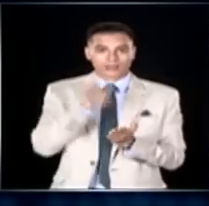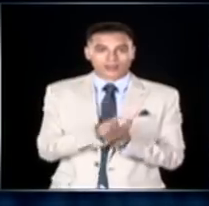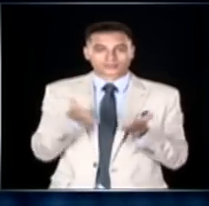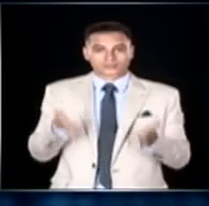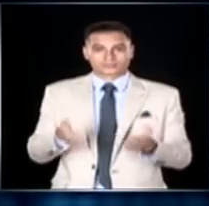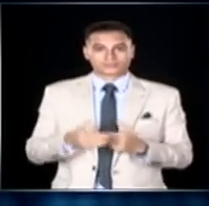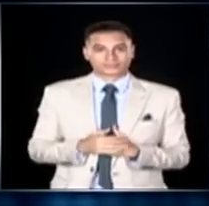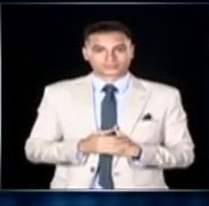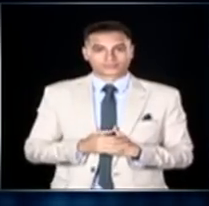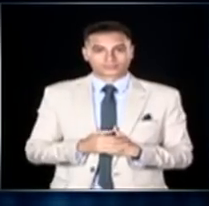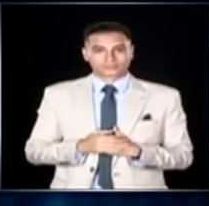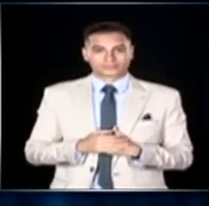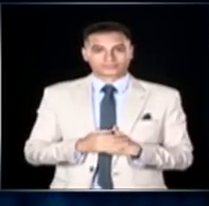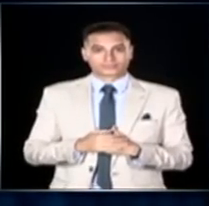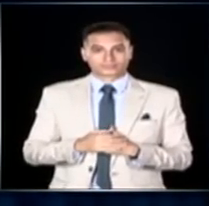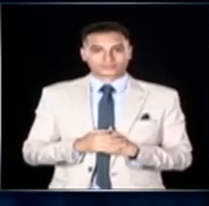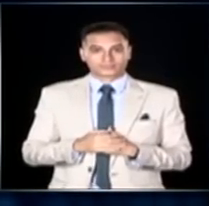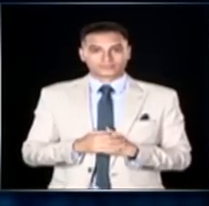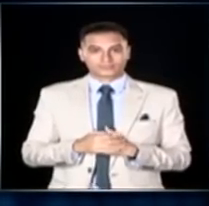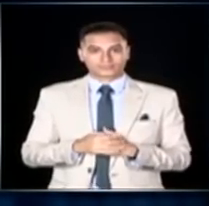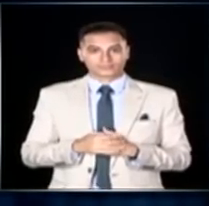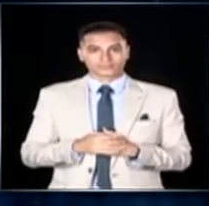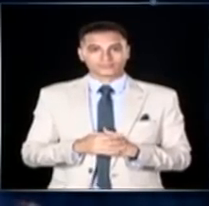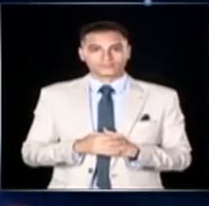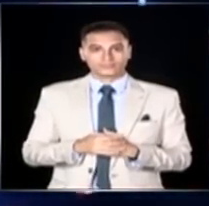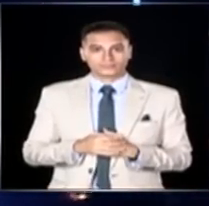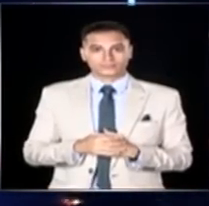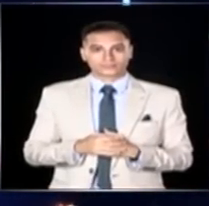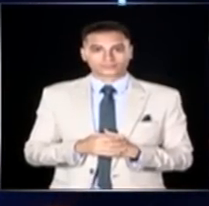الحظ. عجلة الحظ،